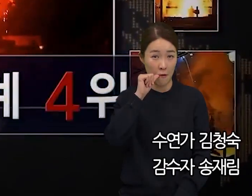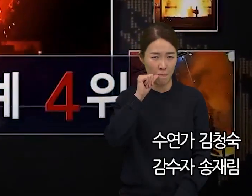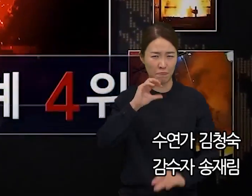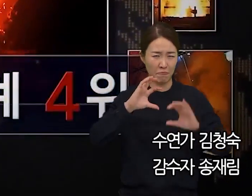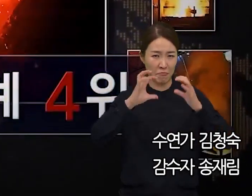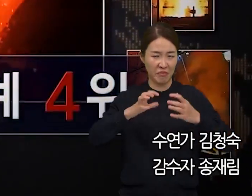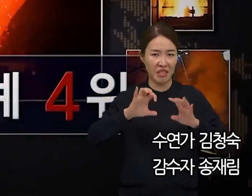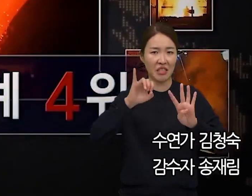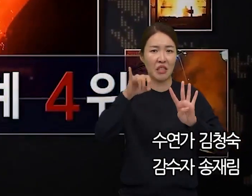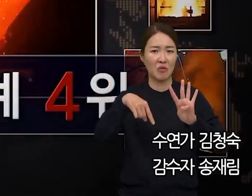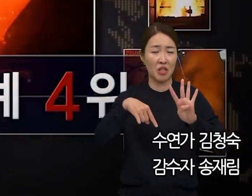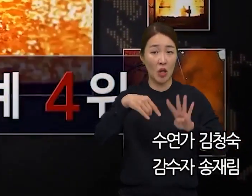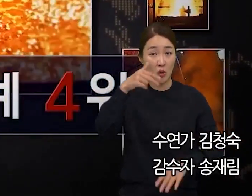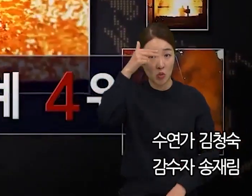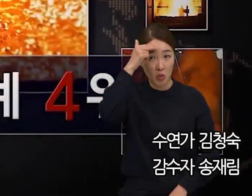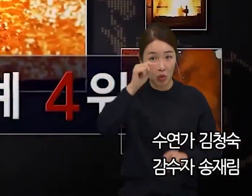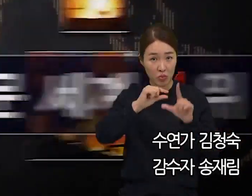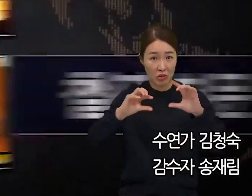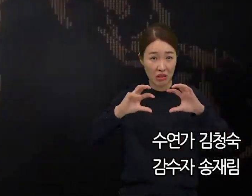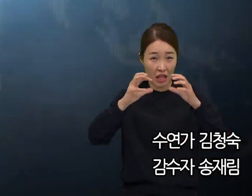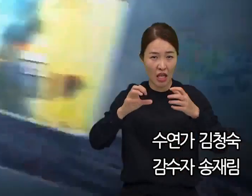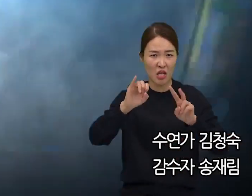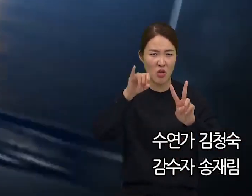철강 부문 세계 4위,